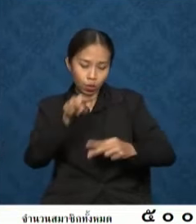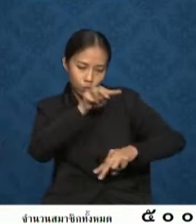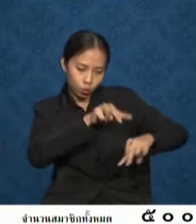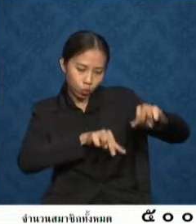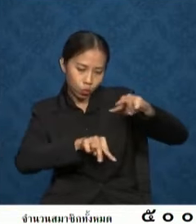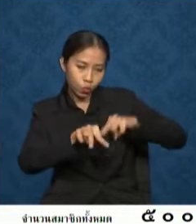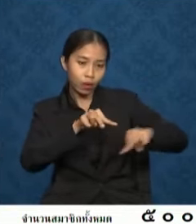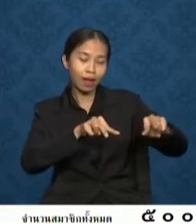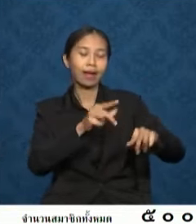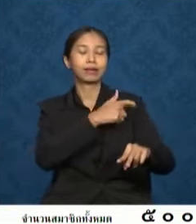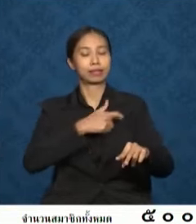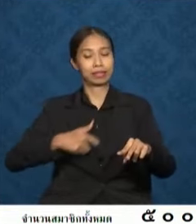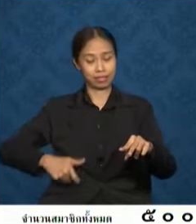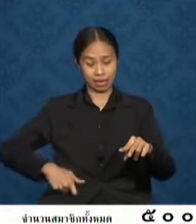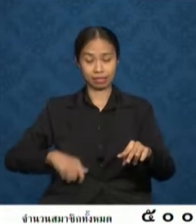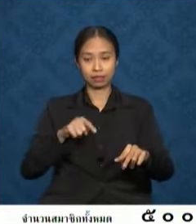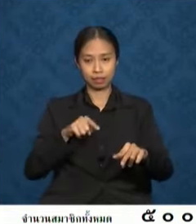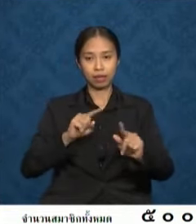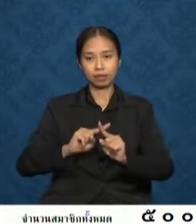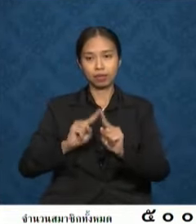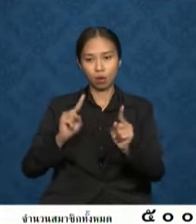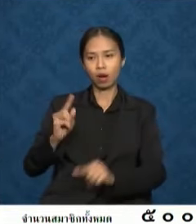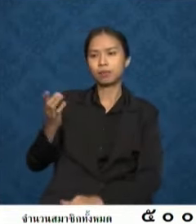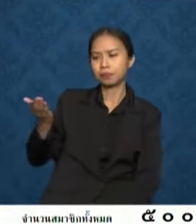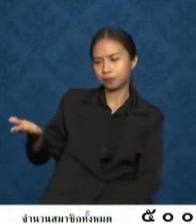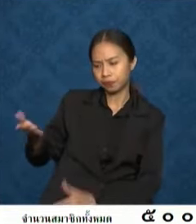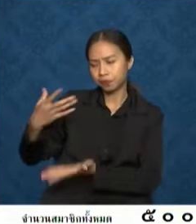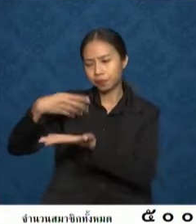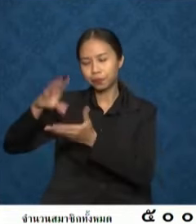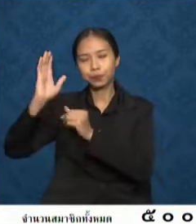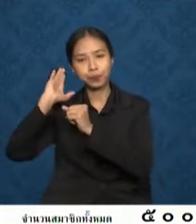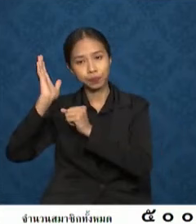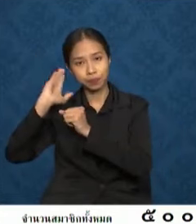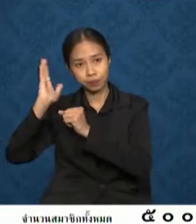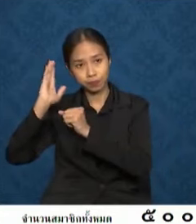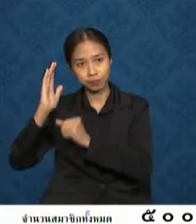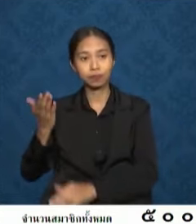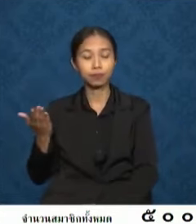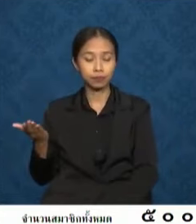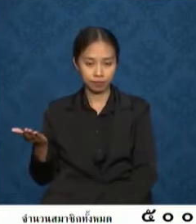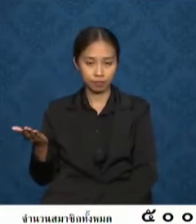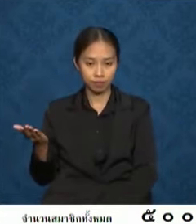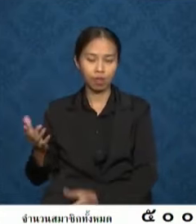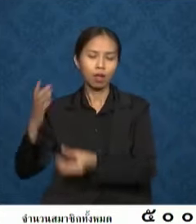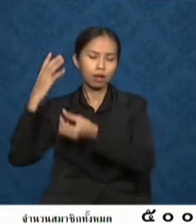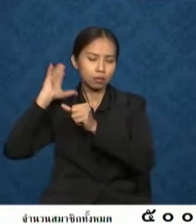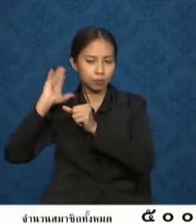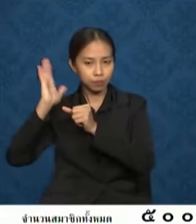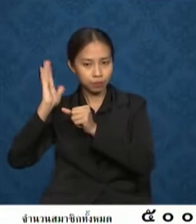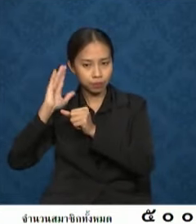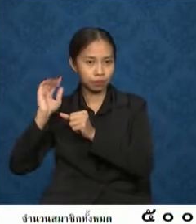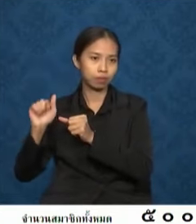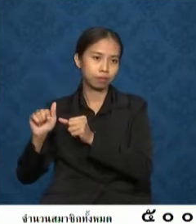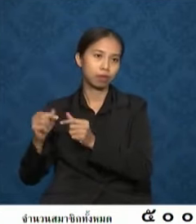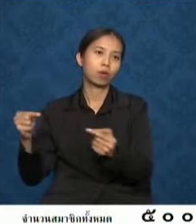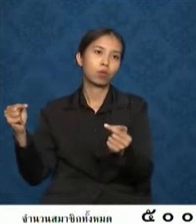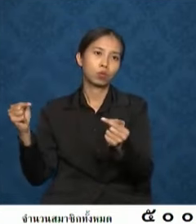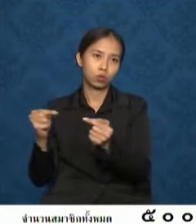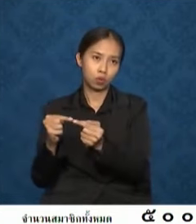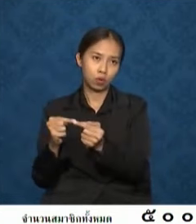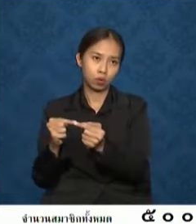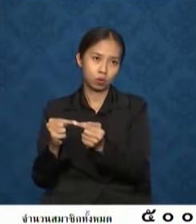ภัยแต่ว่าสิ่งที่ทางผู้อภิปรายอยู่เนี่ยก็คือคุณวิโรธเนี่ยกำลังอภิปรายอยู่เนี่ยเป็นเรื่องของ